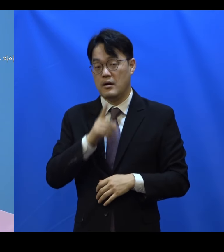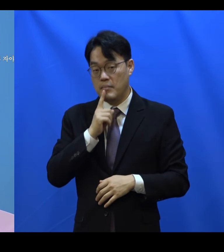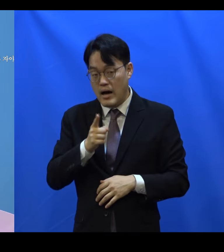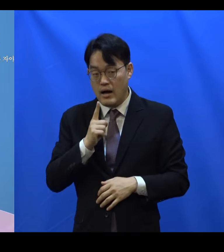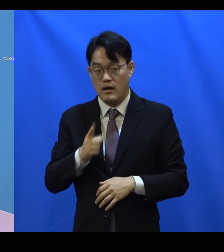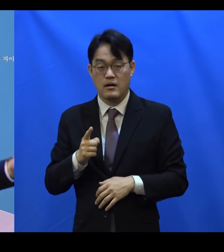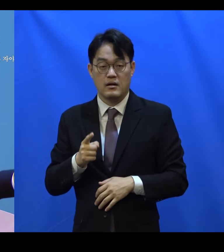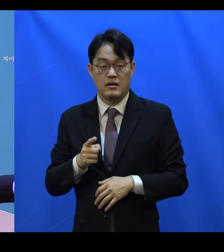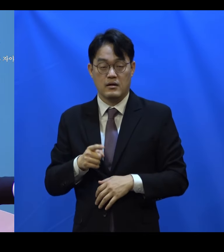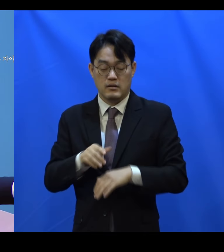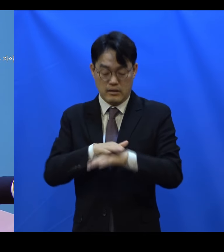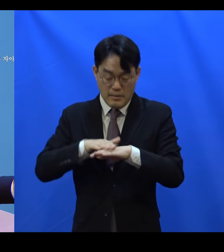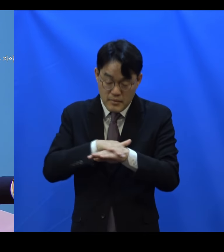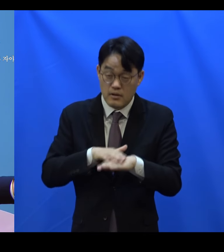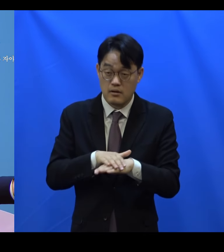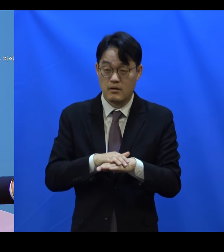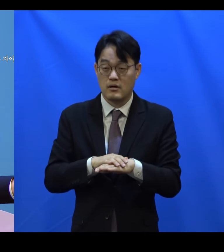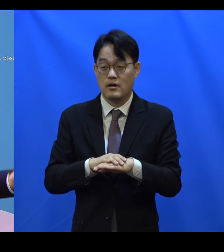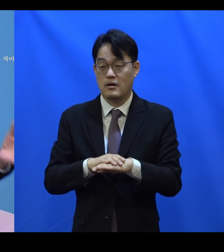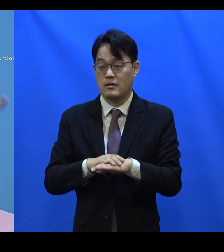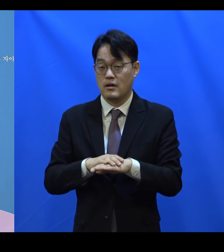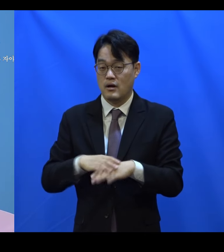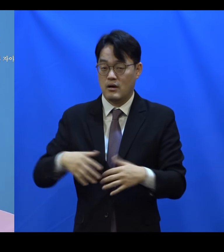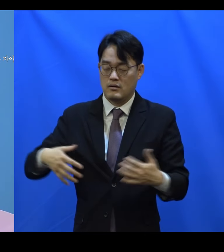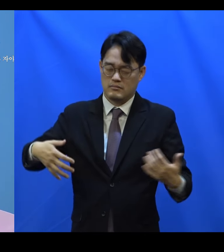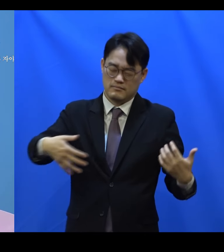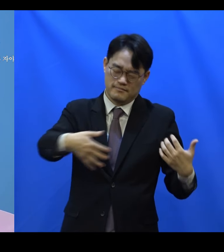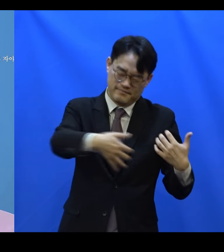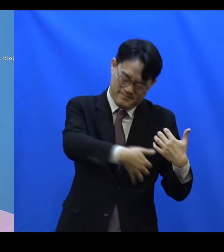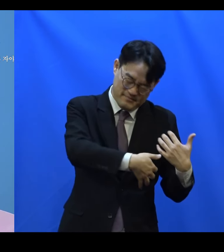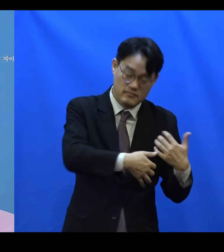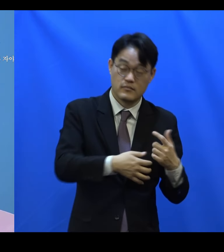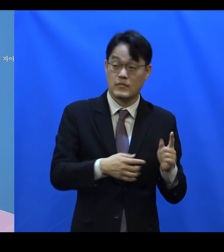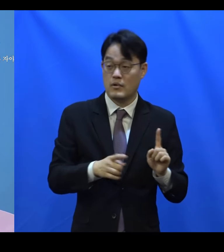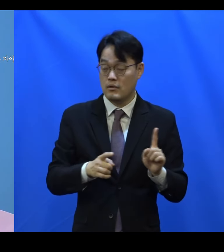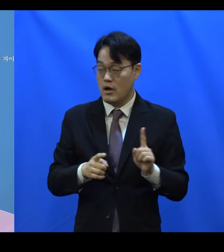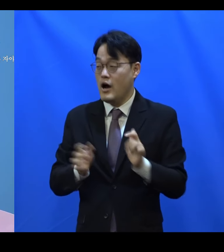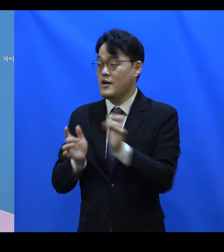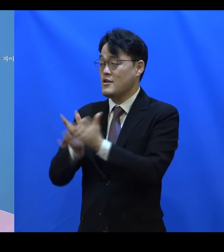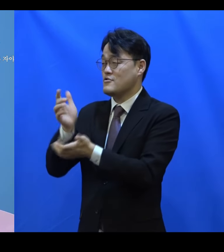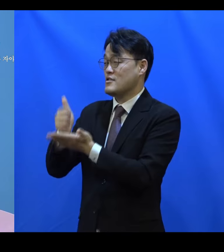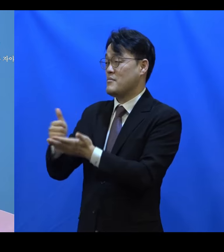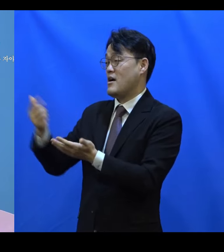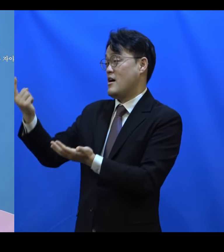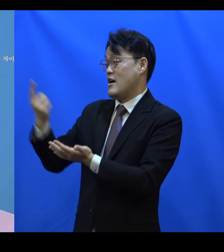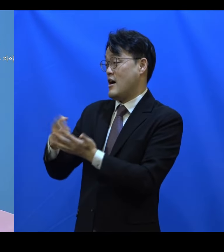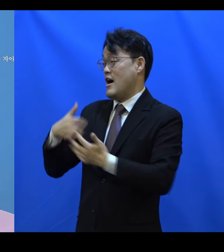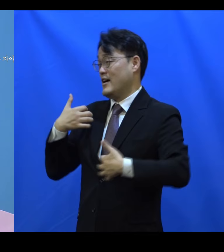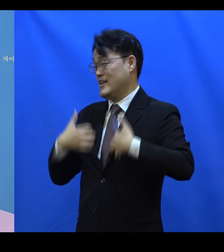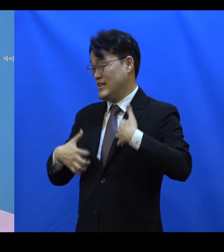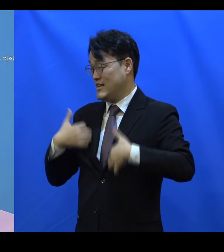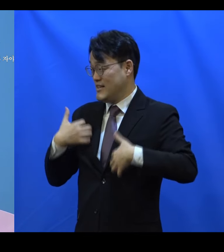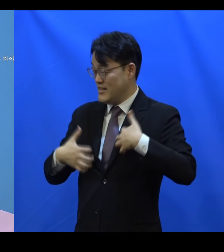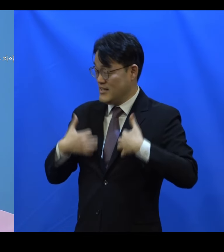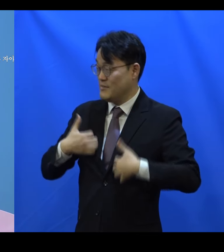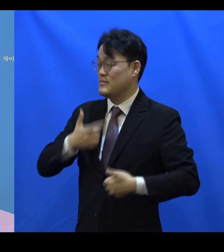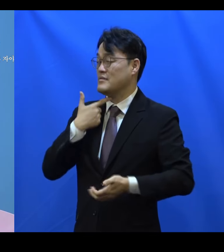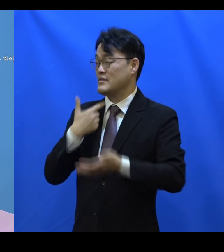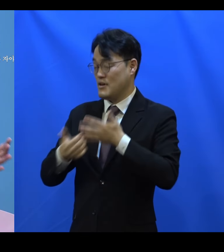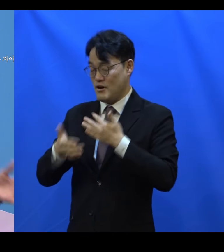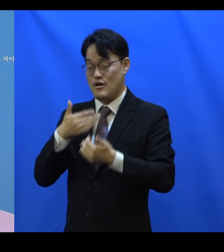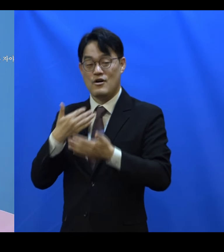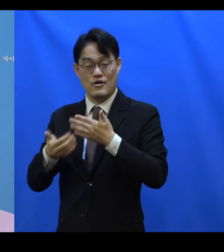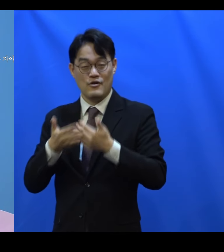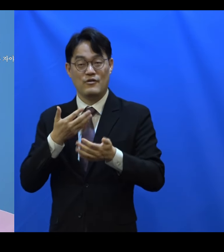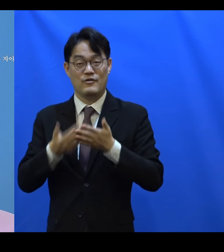모든 촉감, 모든 감각이 다 살아나서 그분을 enjoy 하는 거예요. feel 하는 거예요. 깊이 feel